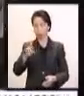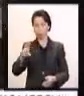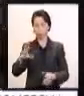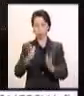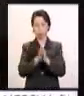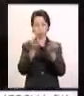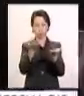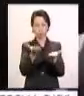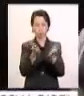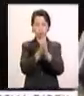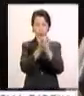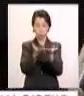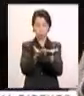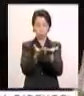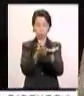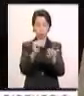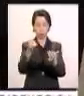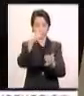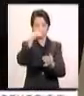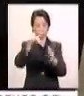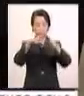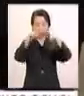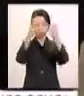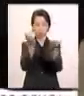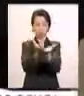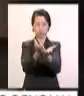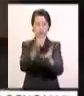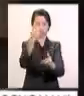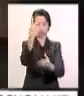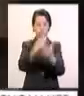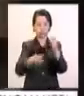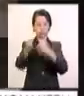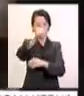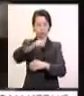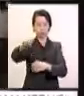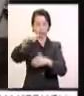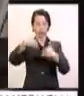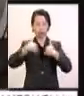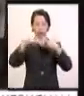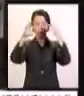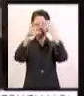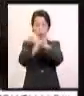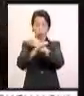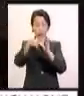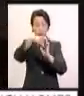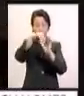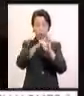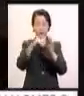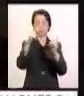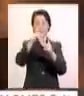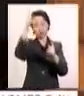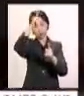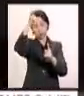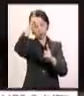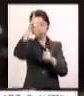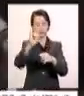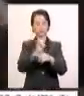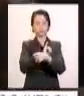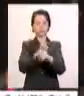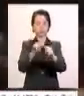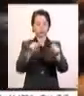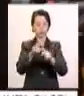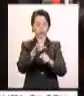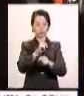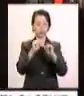buku berjudul A Cloud for Global Good in Asia yang mengandungi cabaran polisi kepada kerajaan, industri tempatan